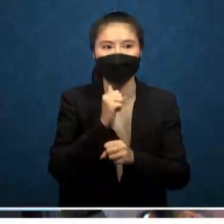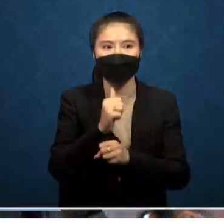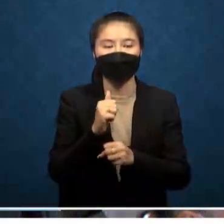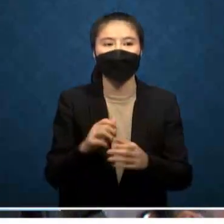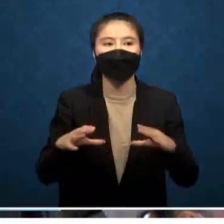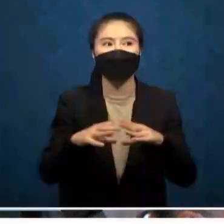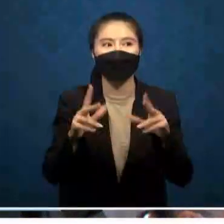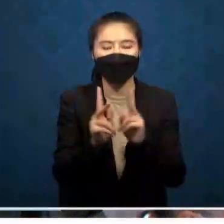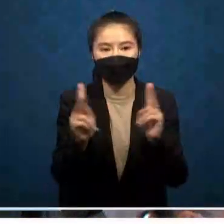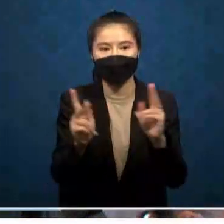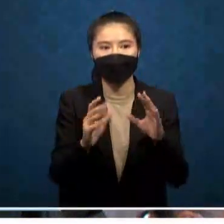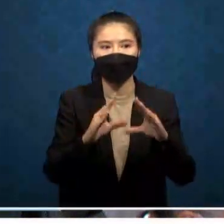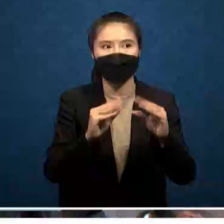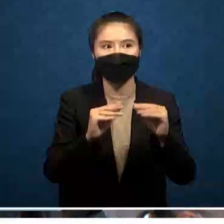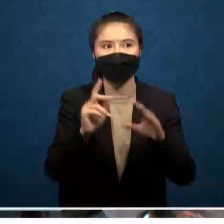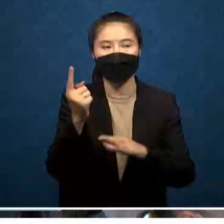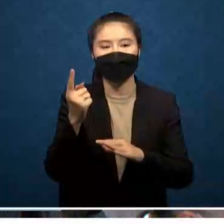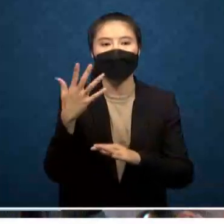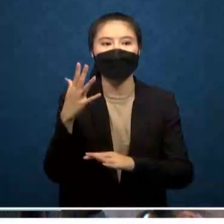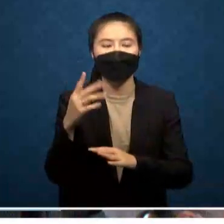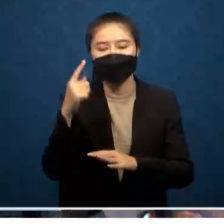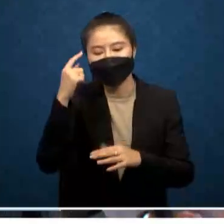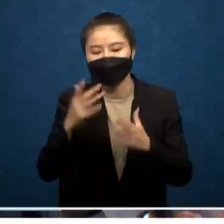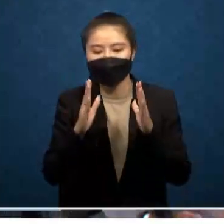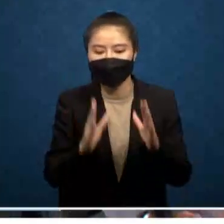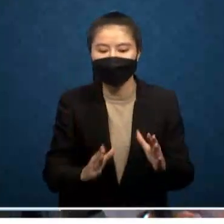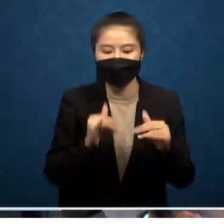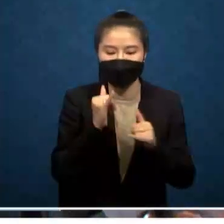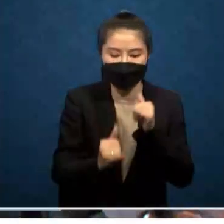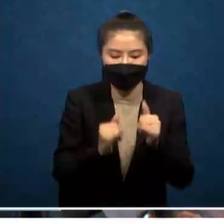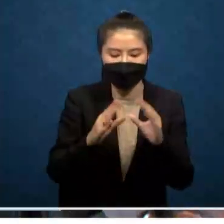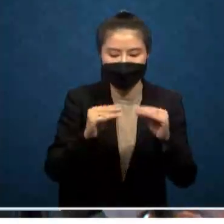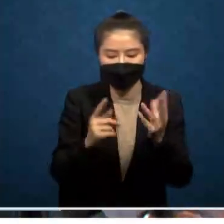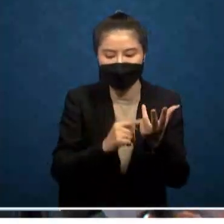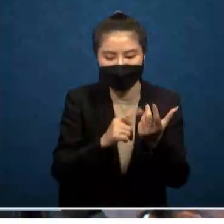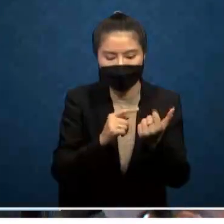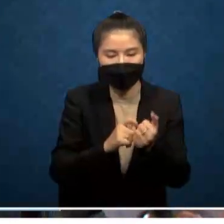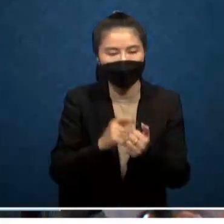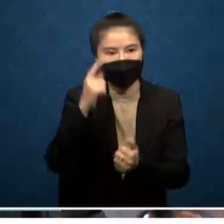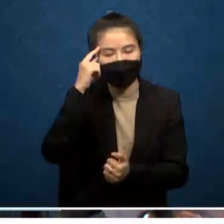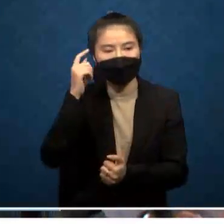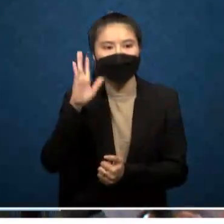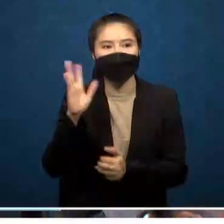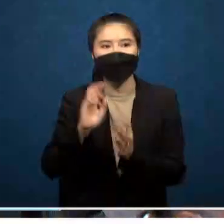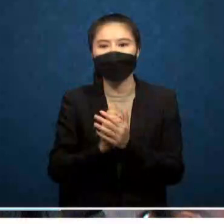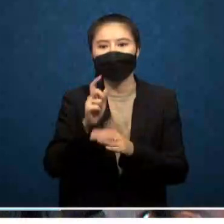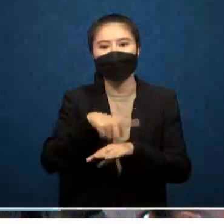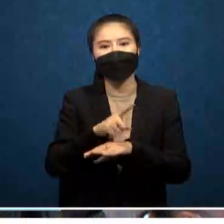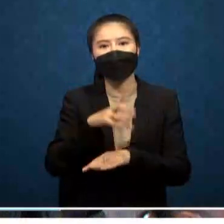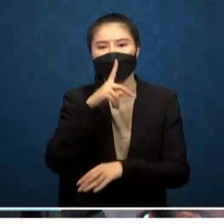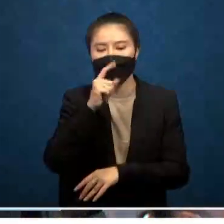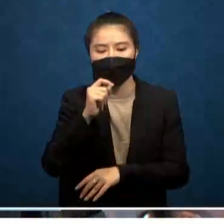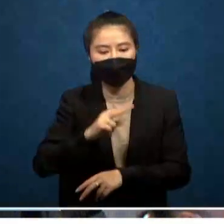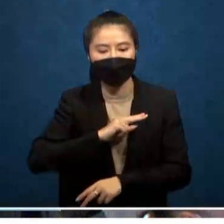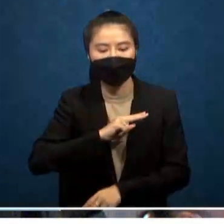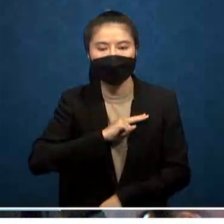ก็ปติการไม่ตองไปปชมกนให่พระทานไม่ตองนึถึงประทานสามารจะยืนขึ้นและตอบทพระทานได้